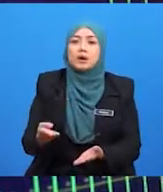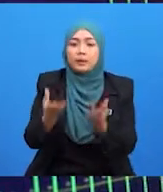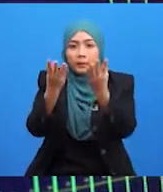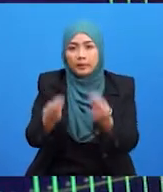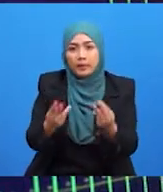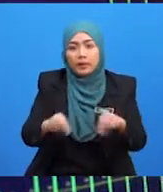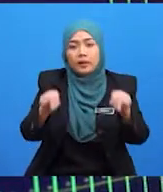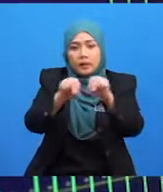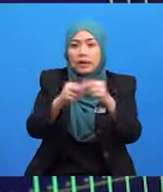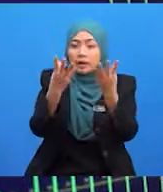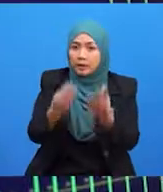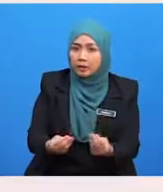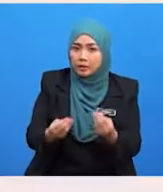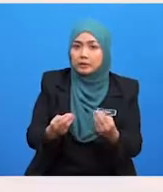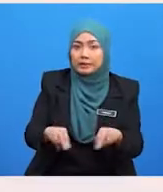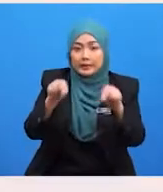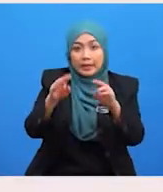dan susut nilai terkumpul?